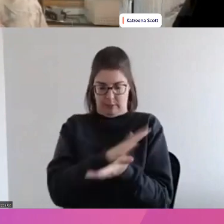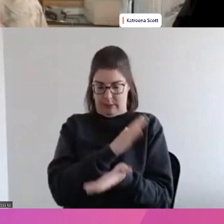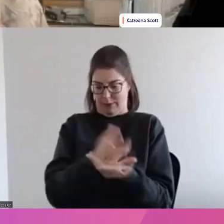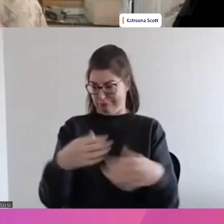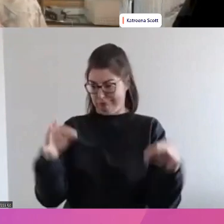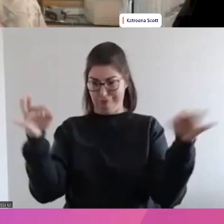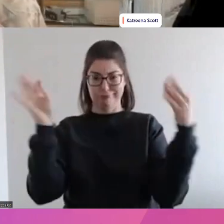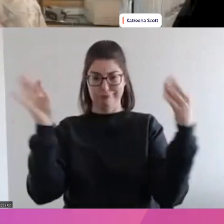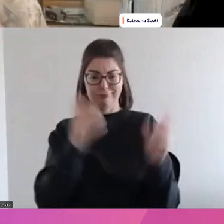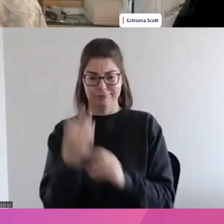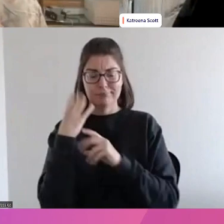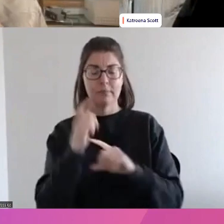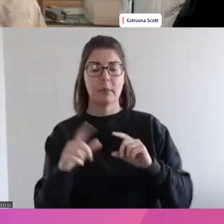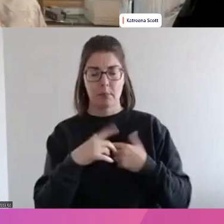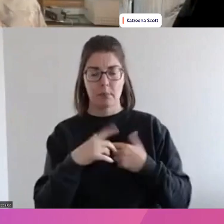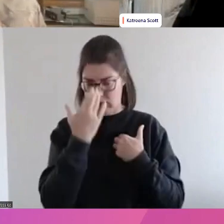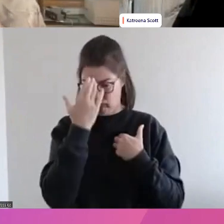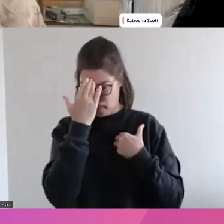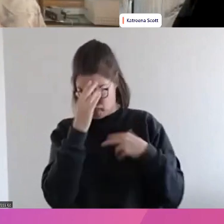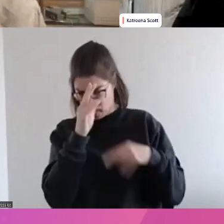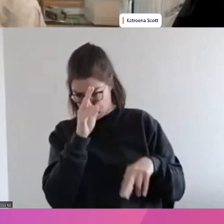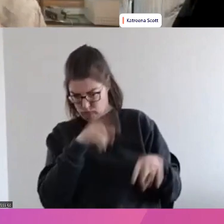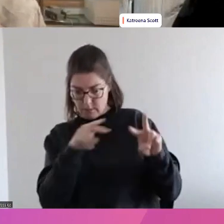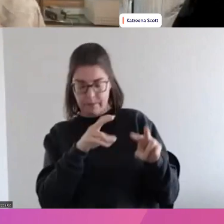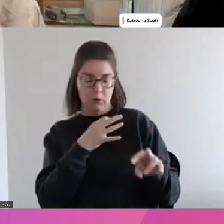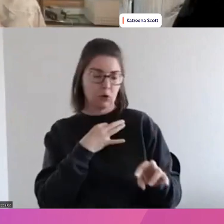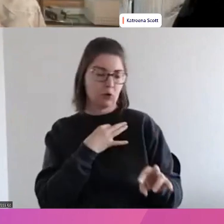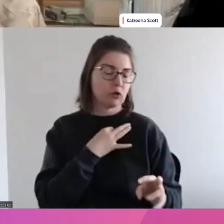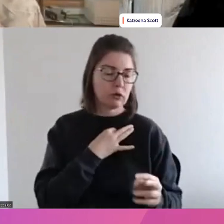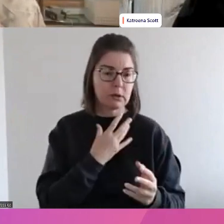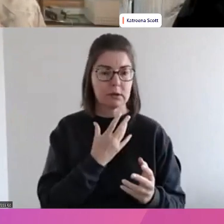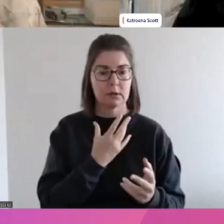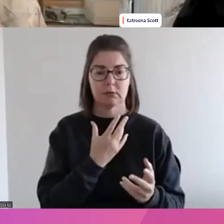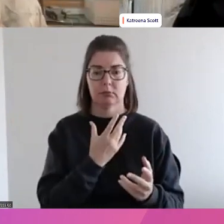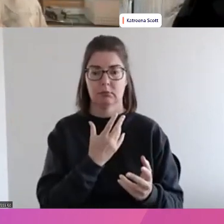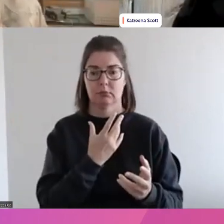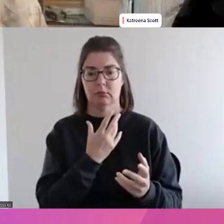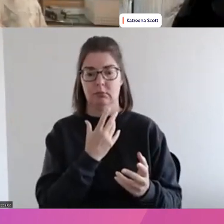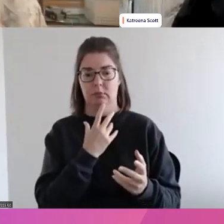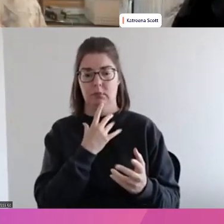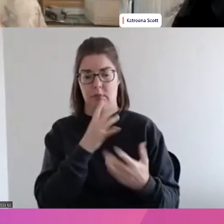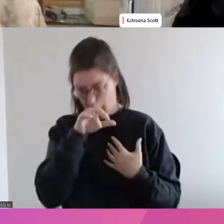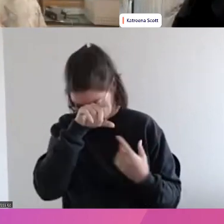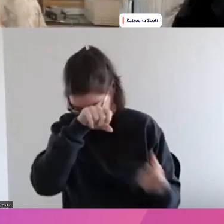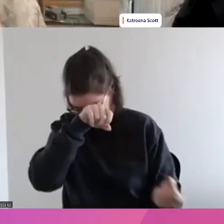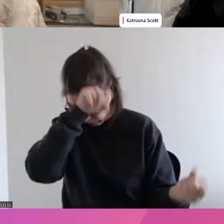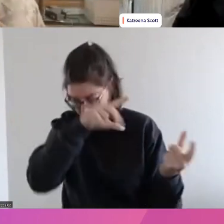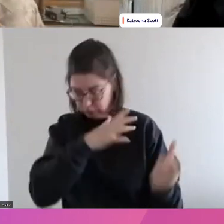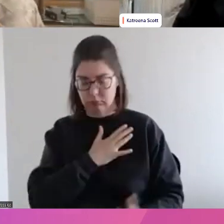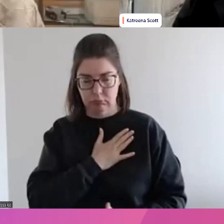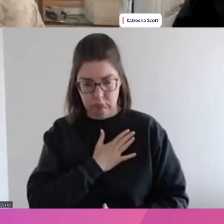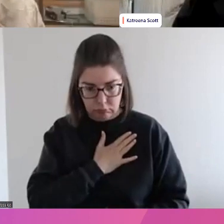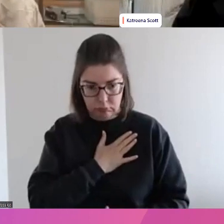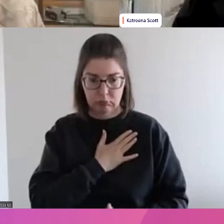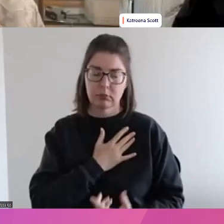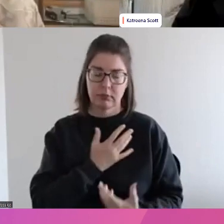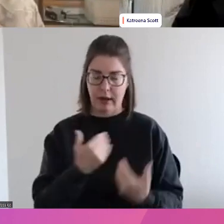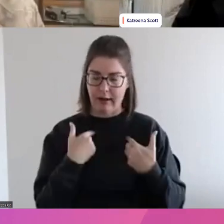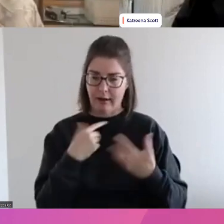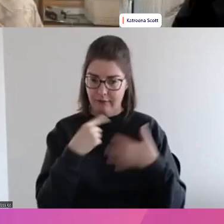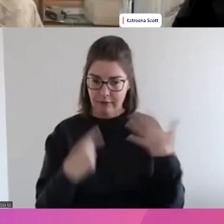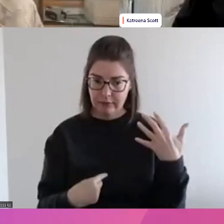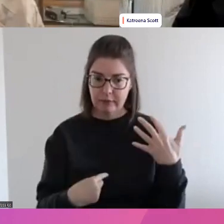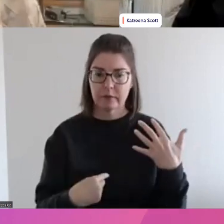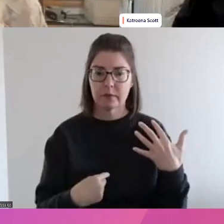des intervenants exceptionnels, même si elles n'avaient pas une maîtrise en travail social ou en counseling. Elles étaient curieuses,